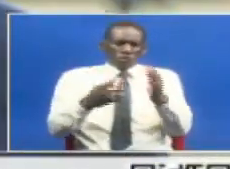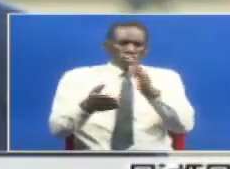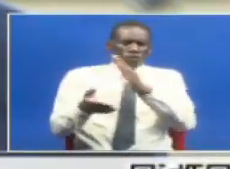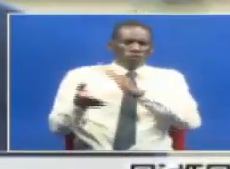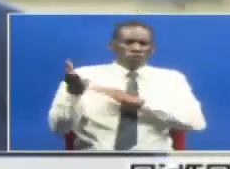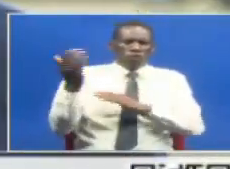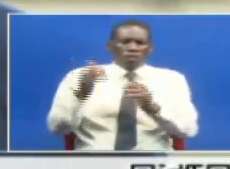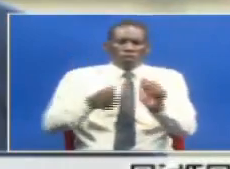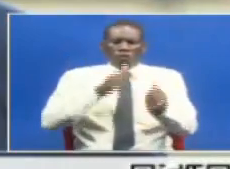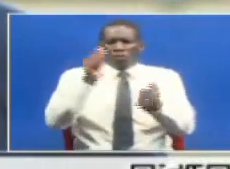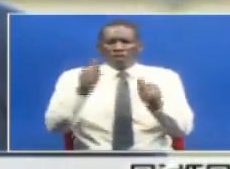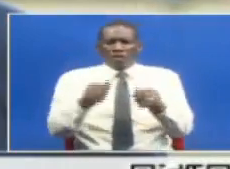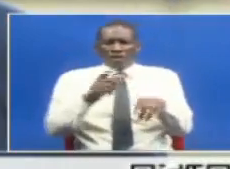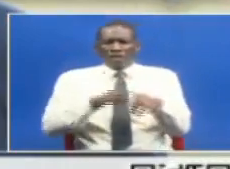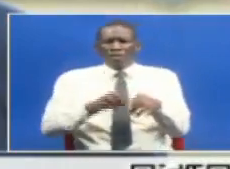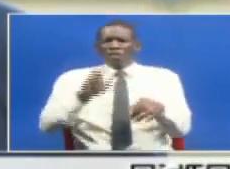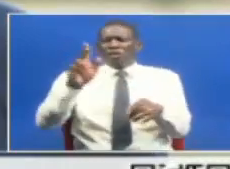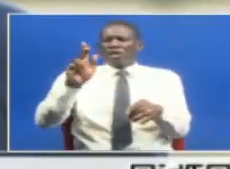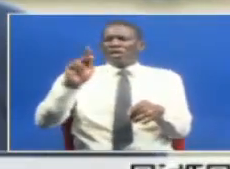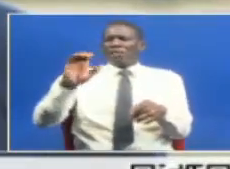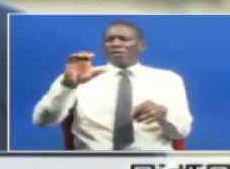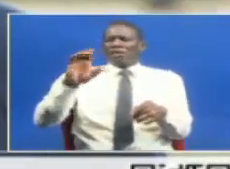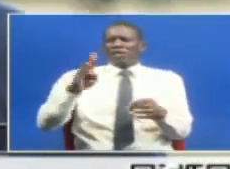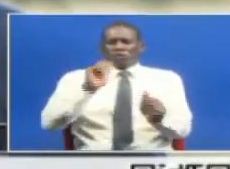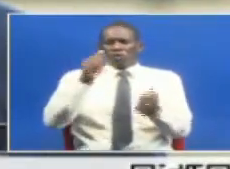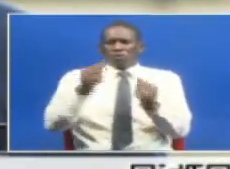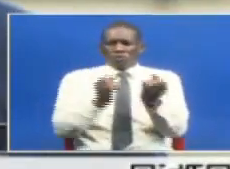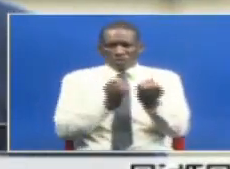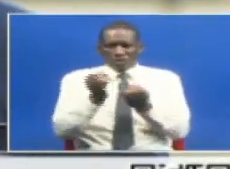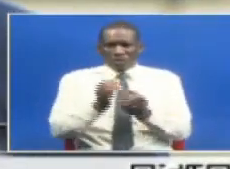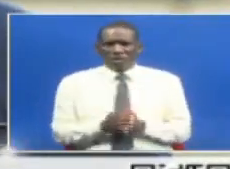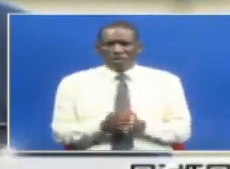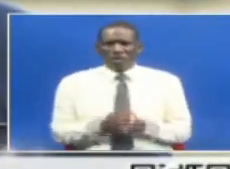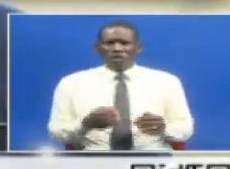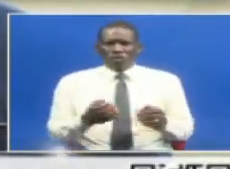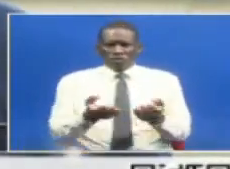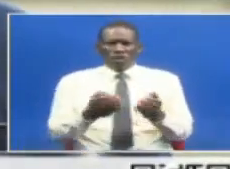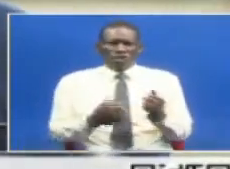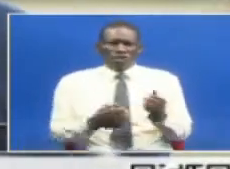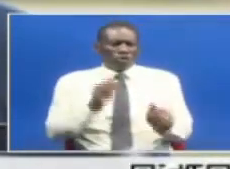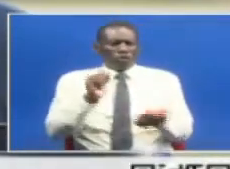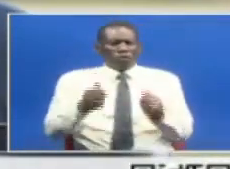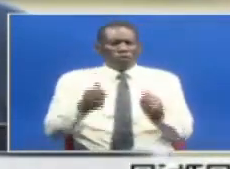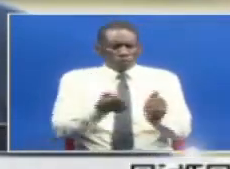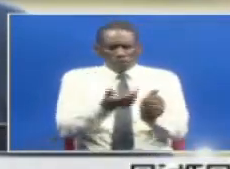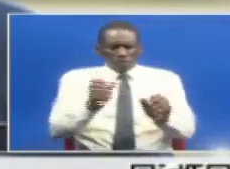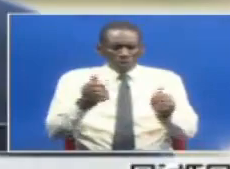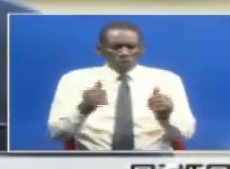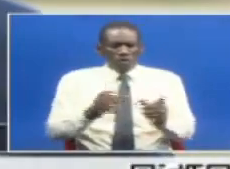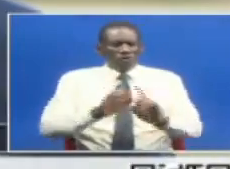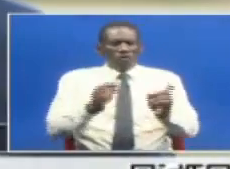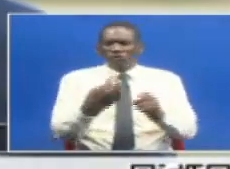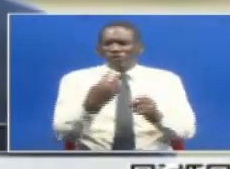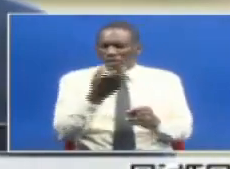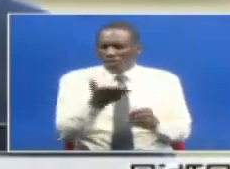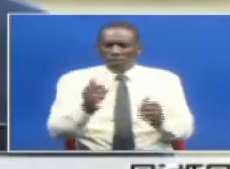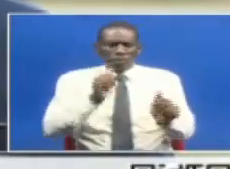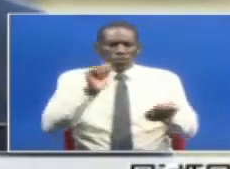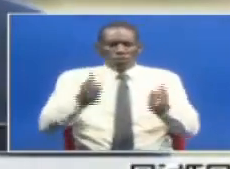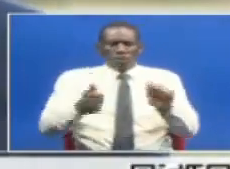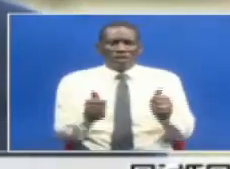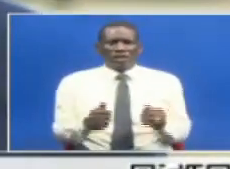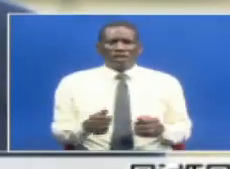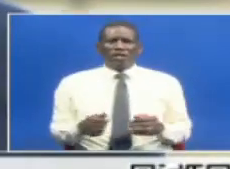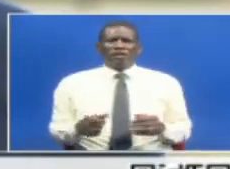think we just have to play our structures first. Then because we've not played them, we've not seen them play. If you're going